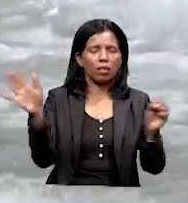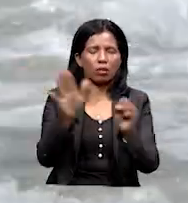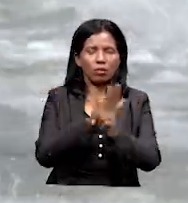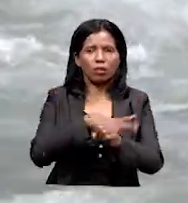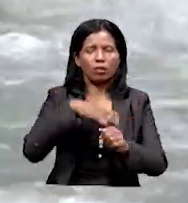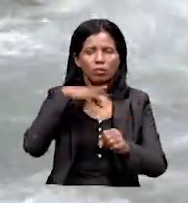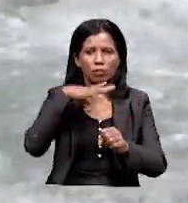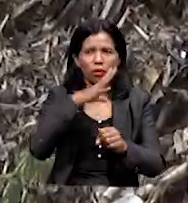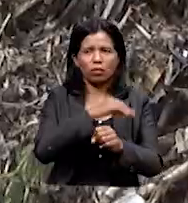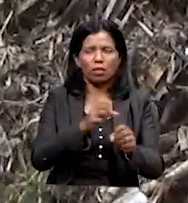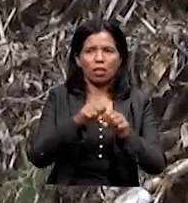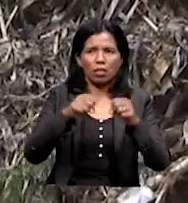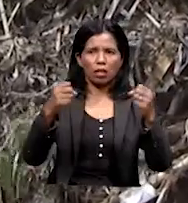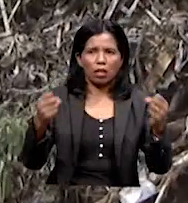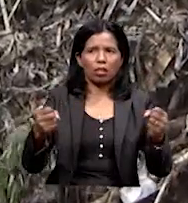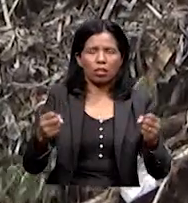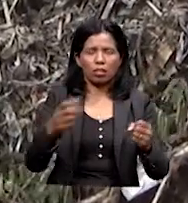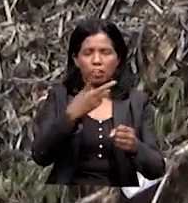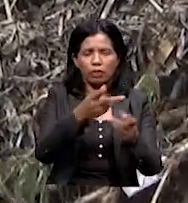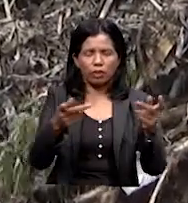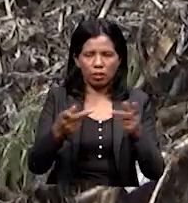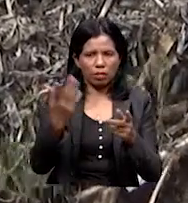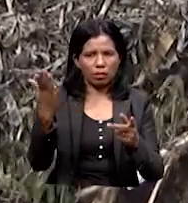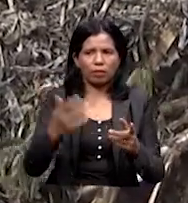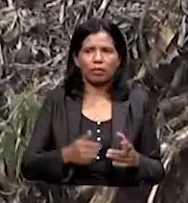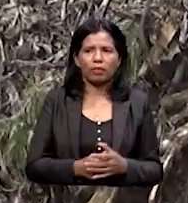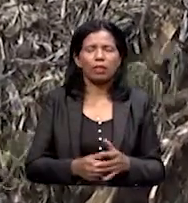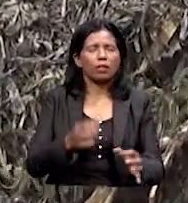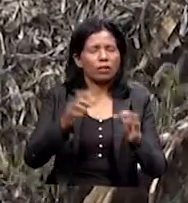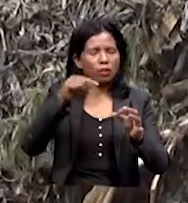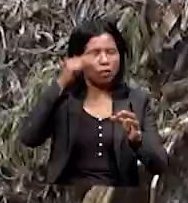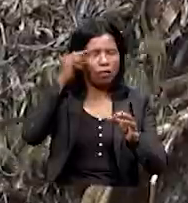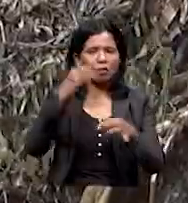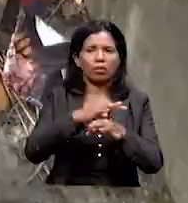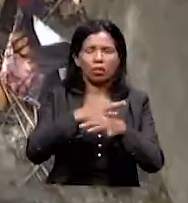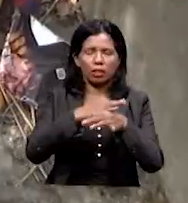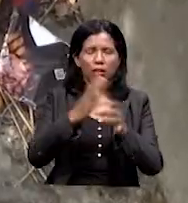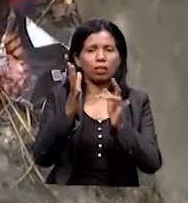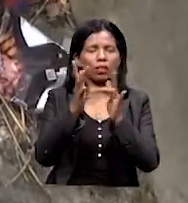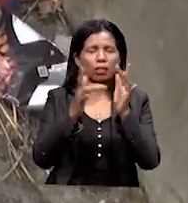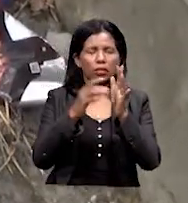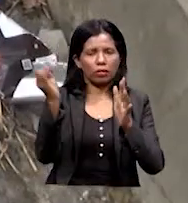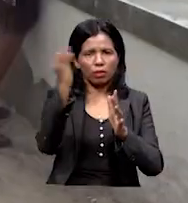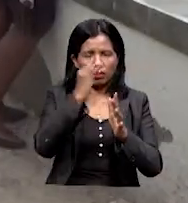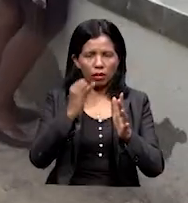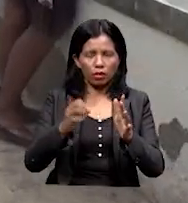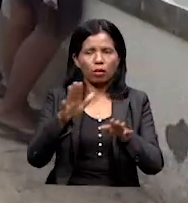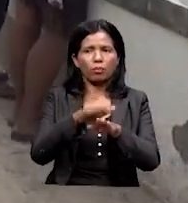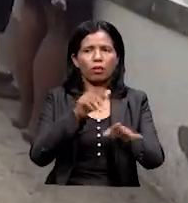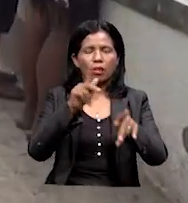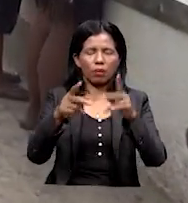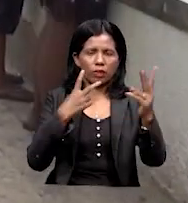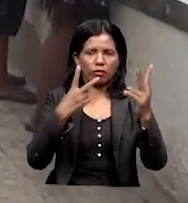hodi estraga ambiente furak ia are referem. Mas que governo hadia ona Kristo rei no are branca hodi dada ema at